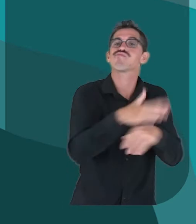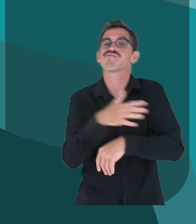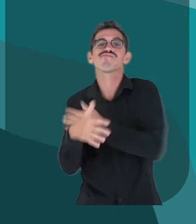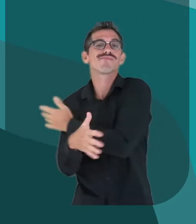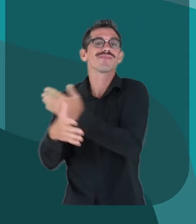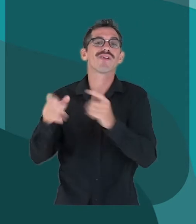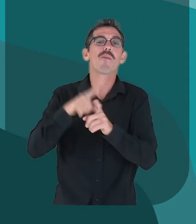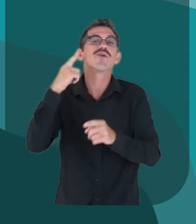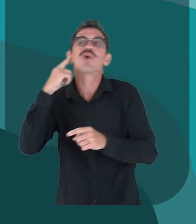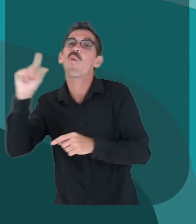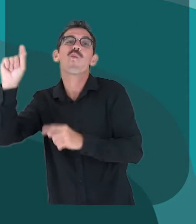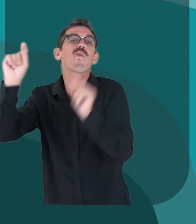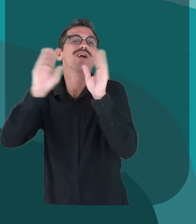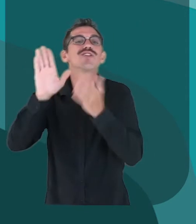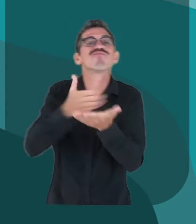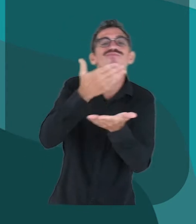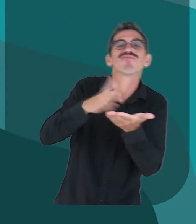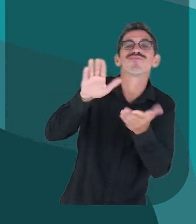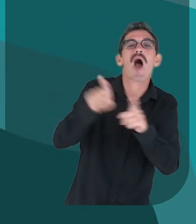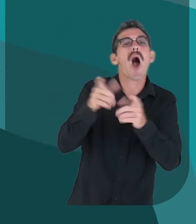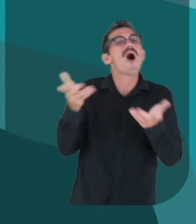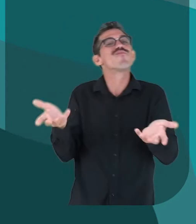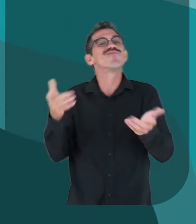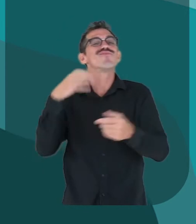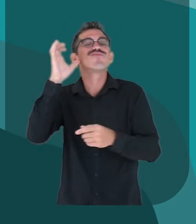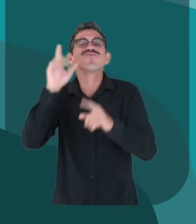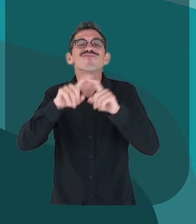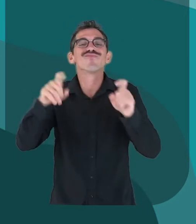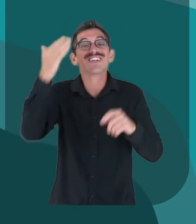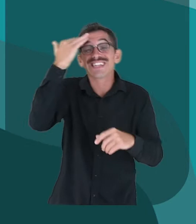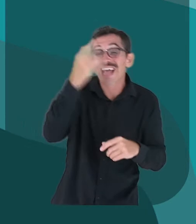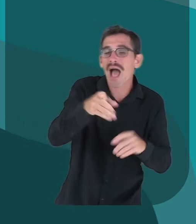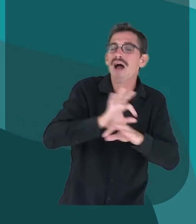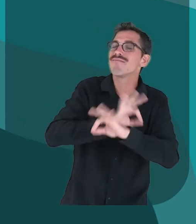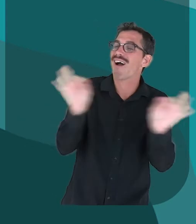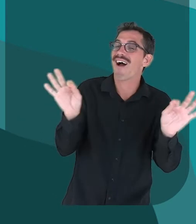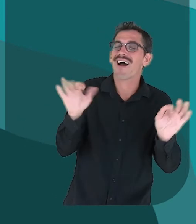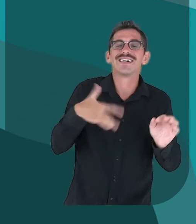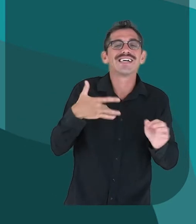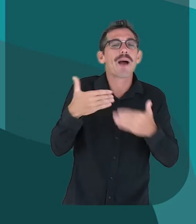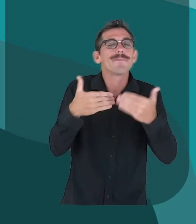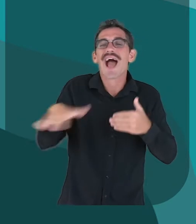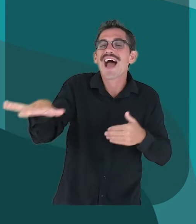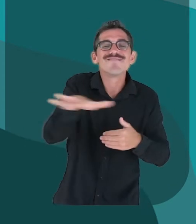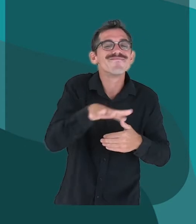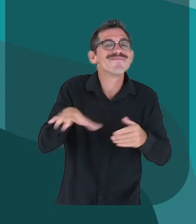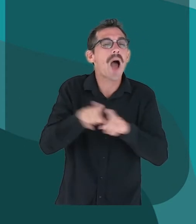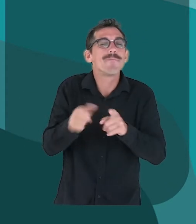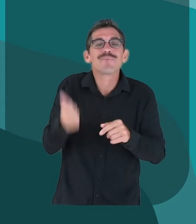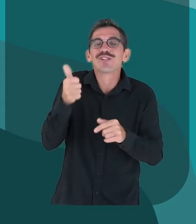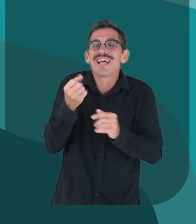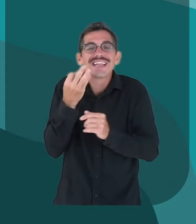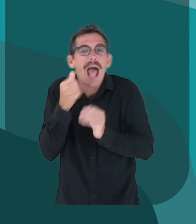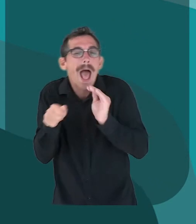d'être libre, d'écouter les oiseaux, puis ma musique ou ce genre de choses-là. C'était fantastique pour ça, de me